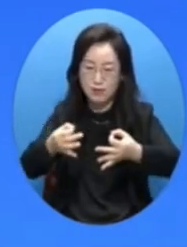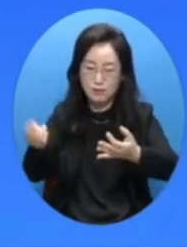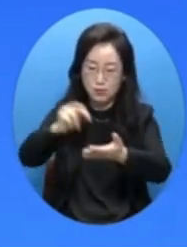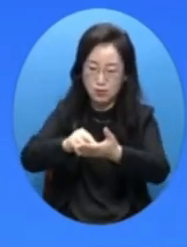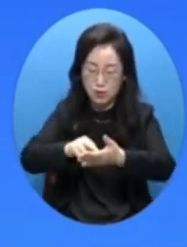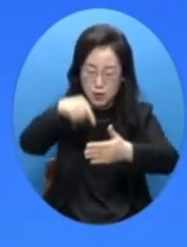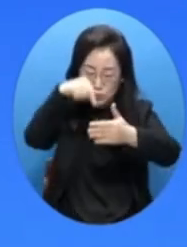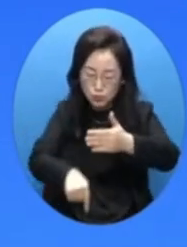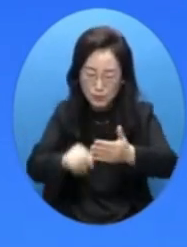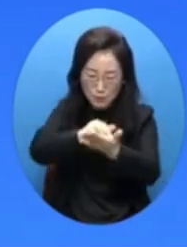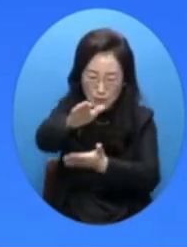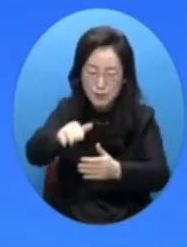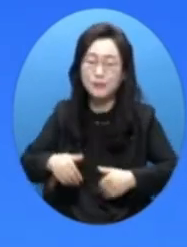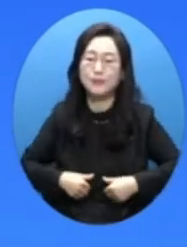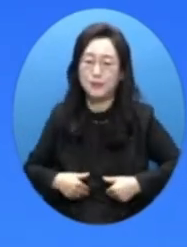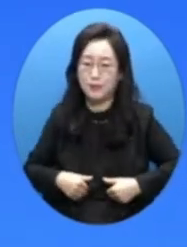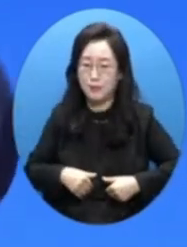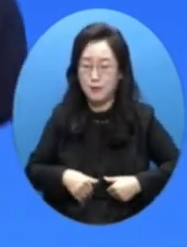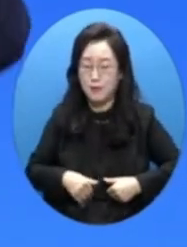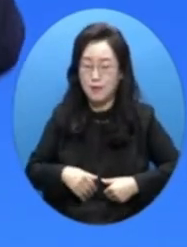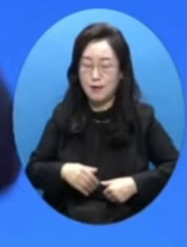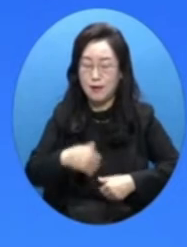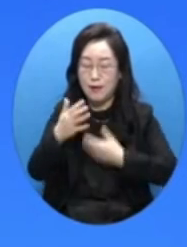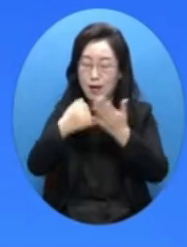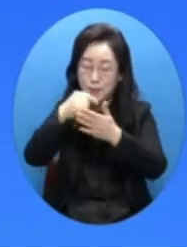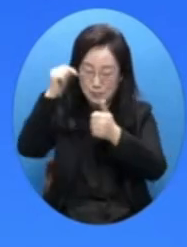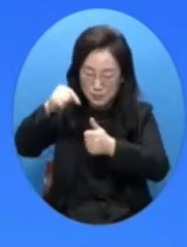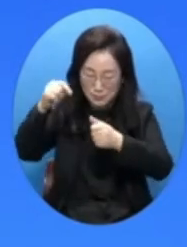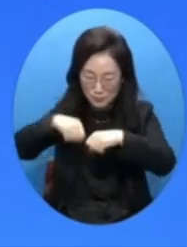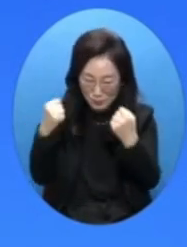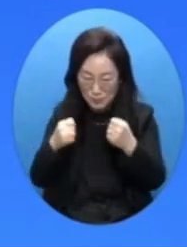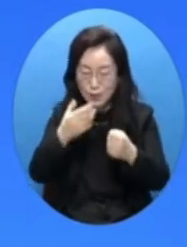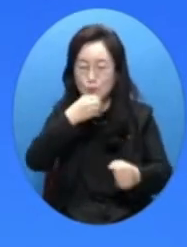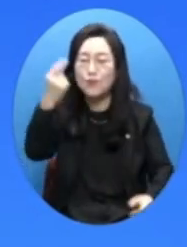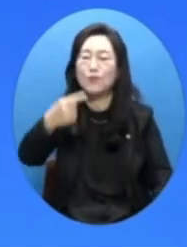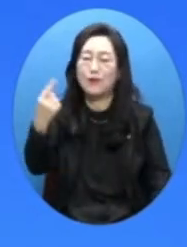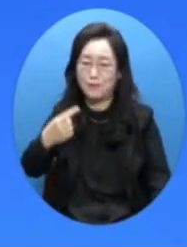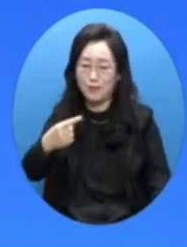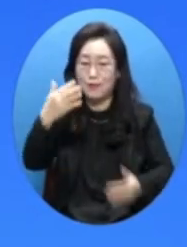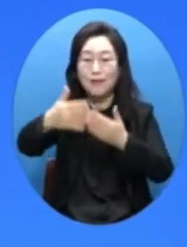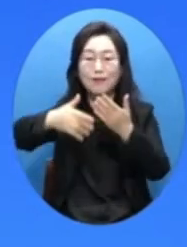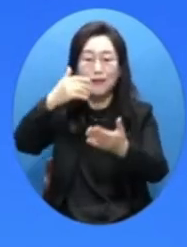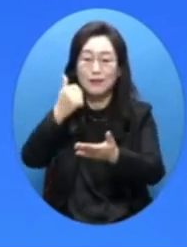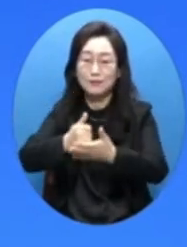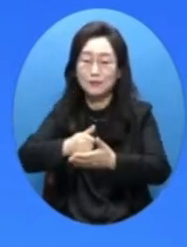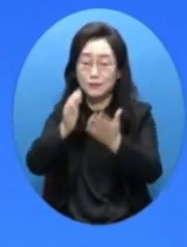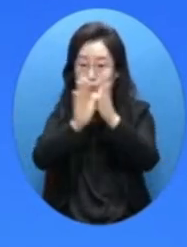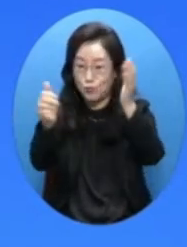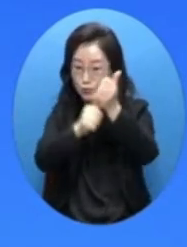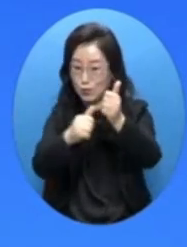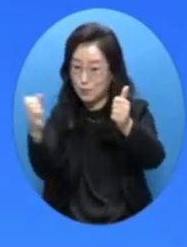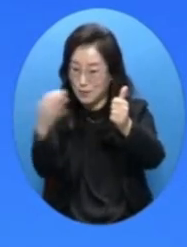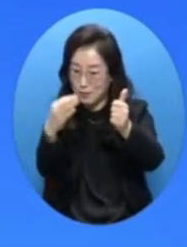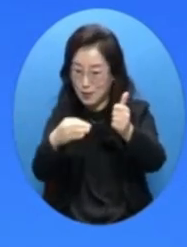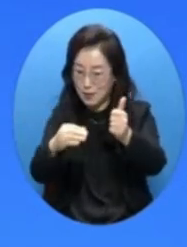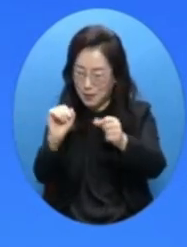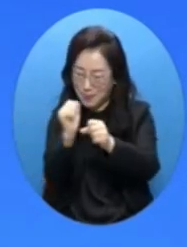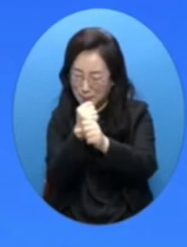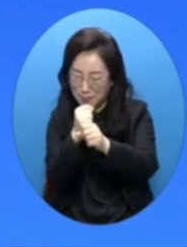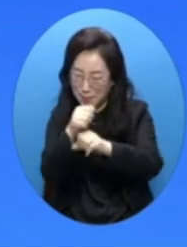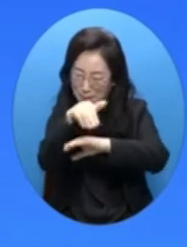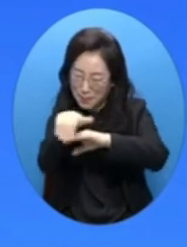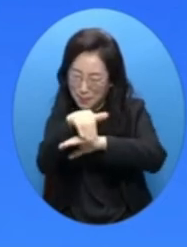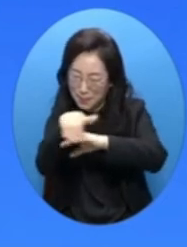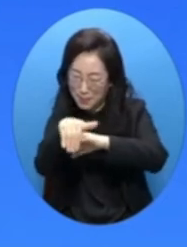것입니다 그리고 나서 말씀에 수정할 때 하나님의 복이 임합니다 하나님께서 여호수아에게 치밀한 작정 계획을